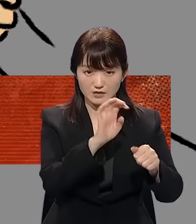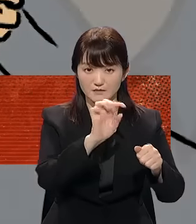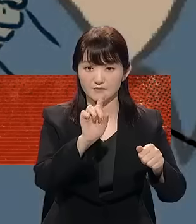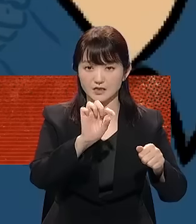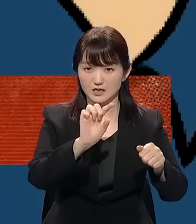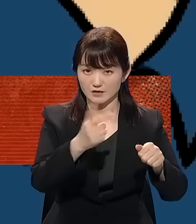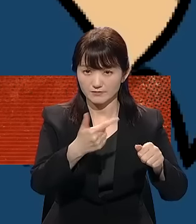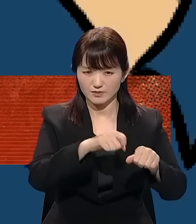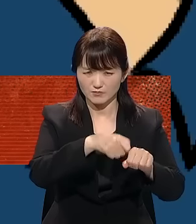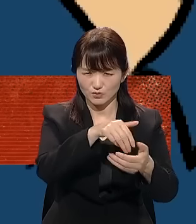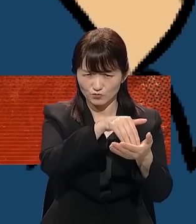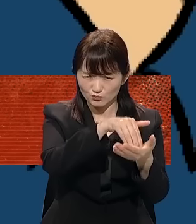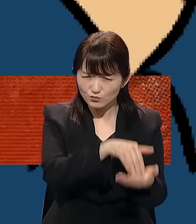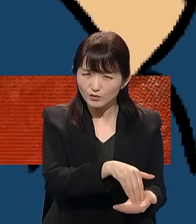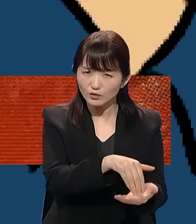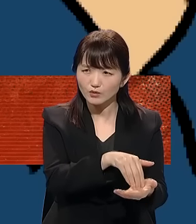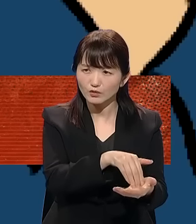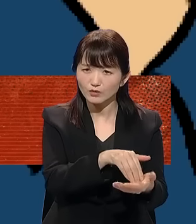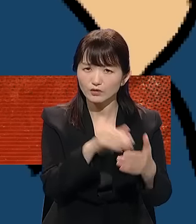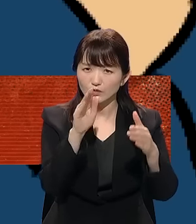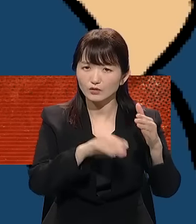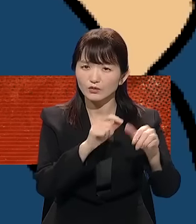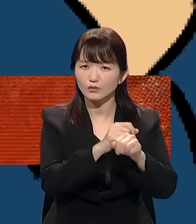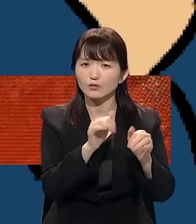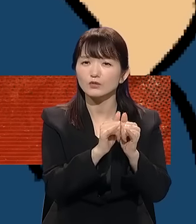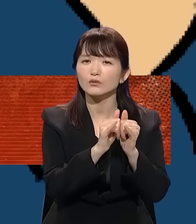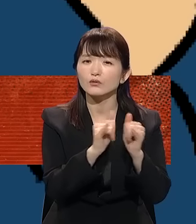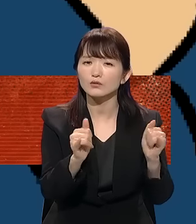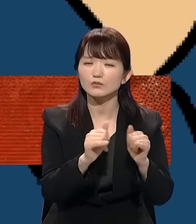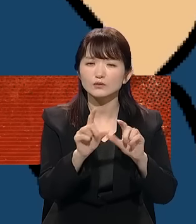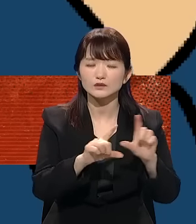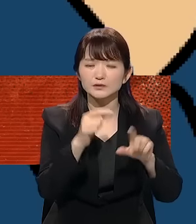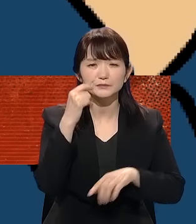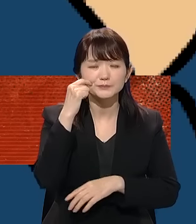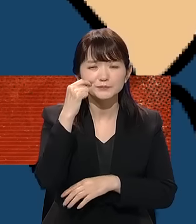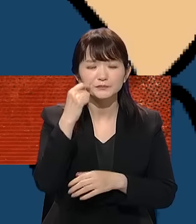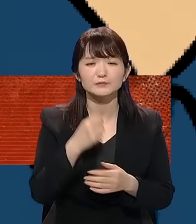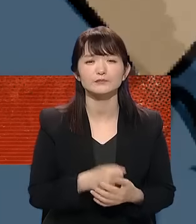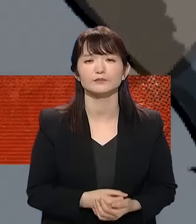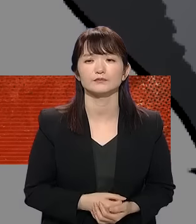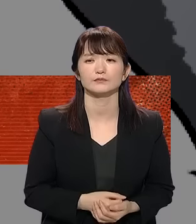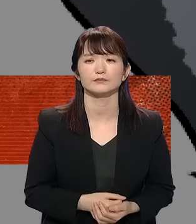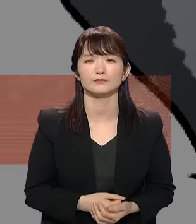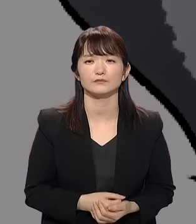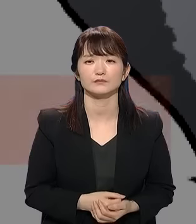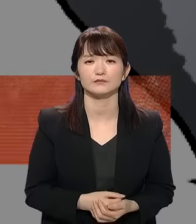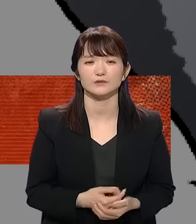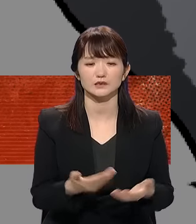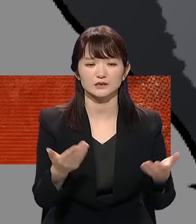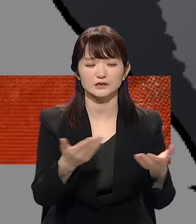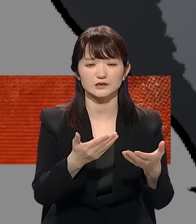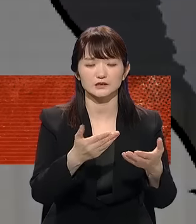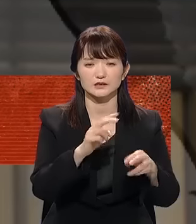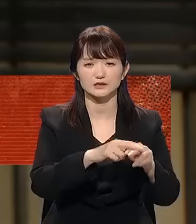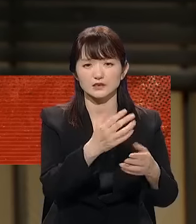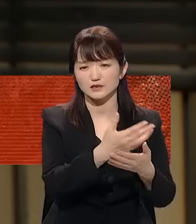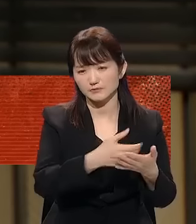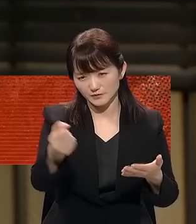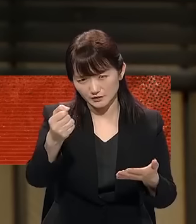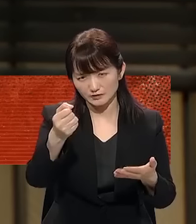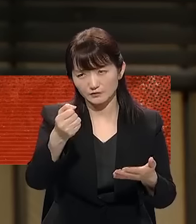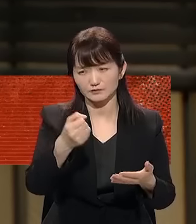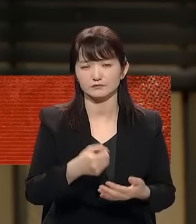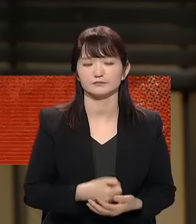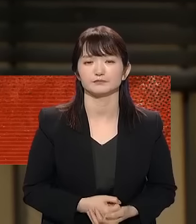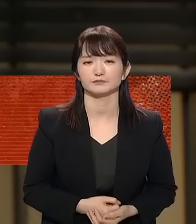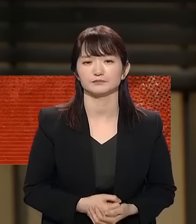중한 징계요구 어떤 생활을 할 수 없는 신분을 박탈시킬 버리는 범죄